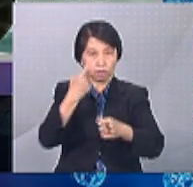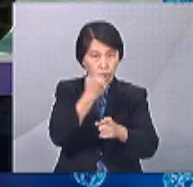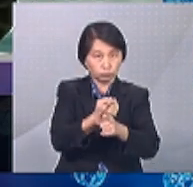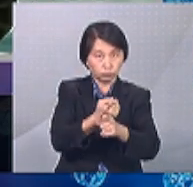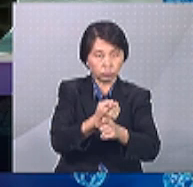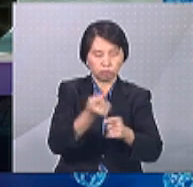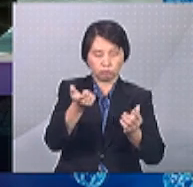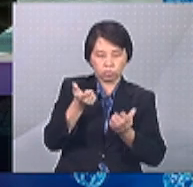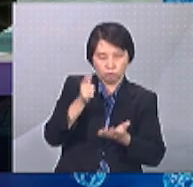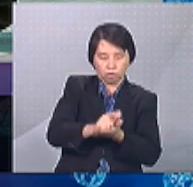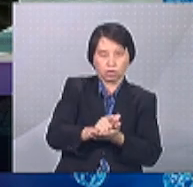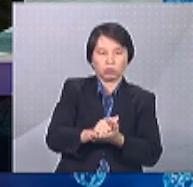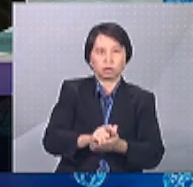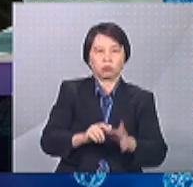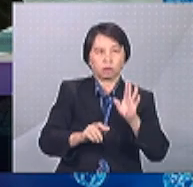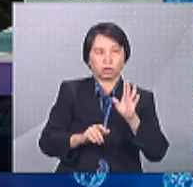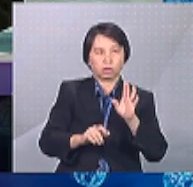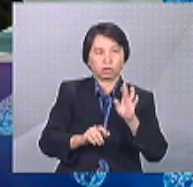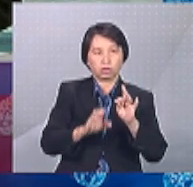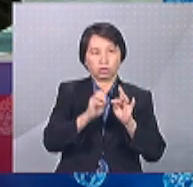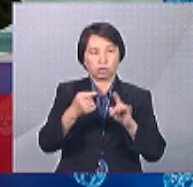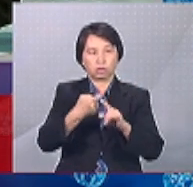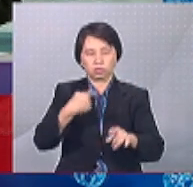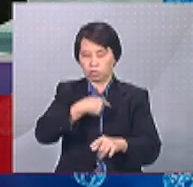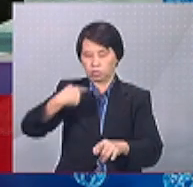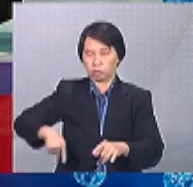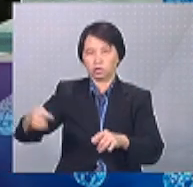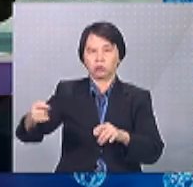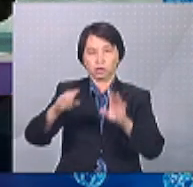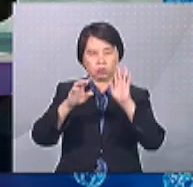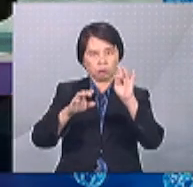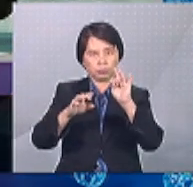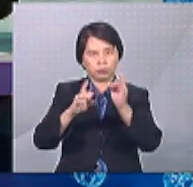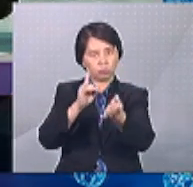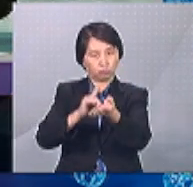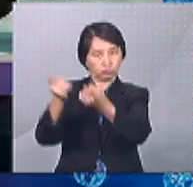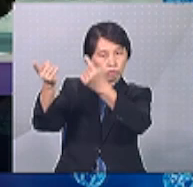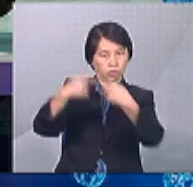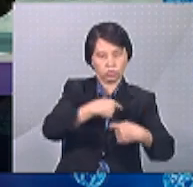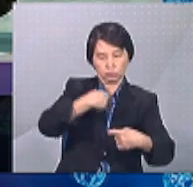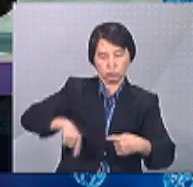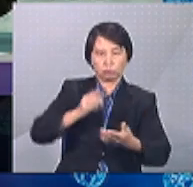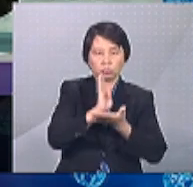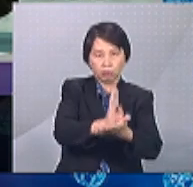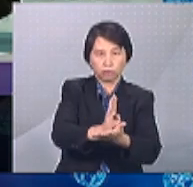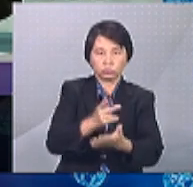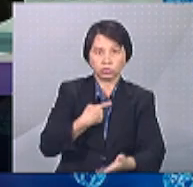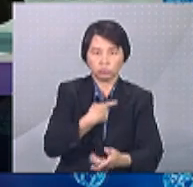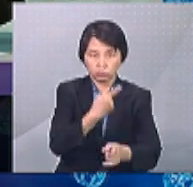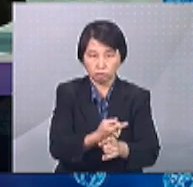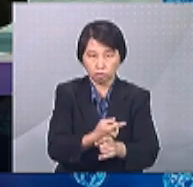menyatakan 8 doktor daripada China sudah tiba di Malaysia untuk membantu kita dalam COVID-19? Kluster